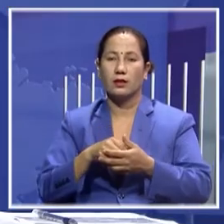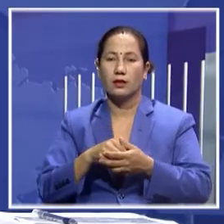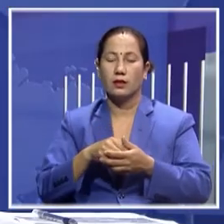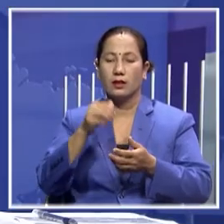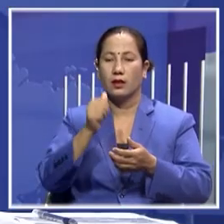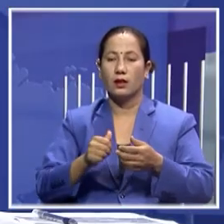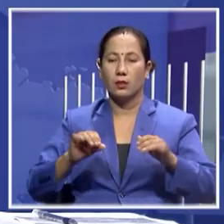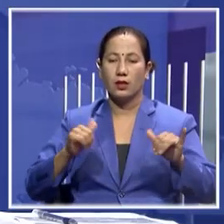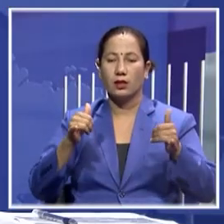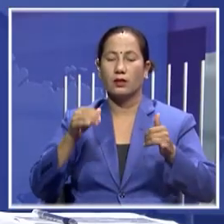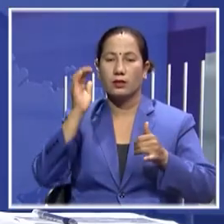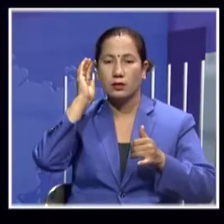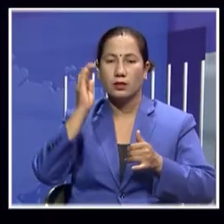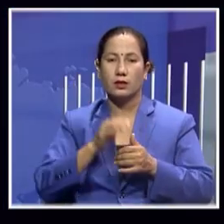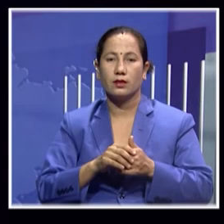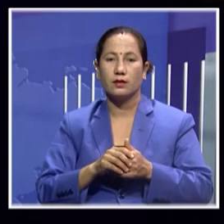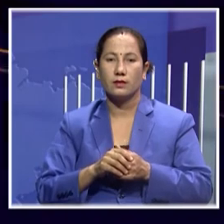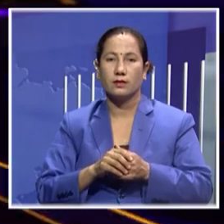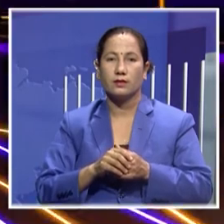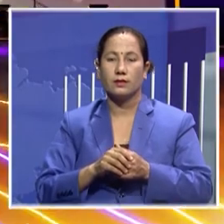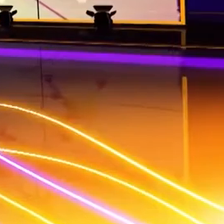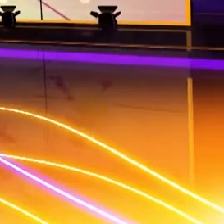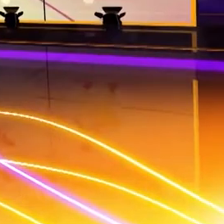अब खेलकुद समाचार।